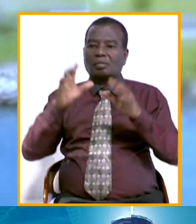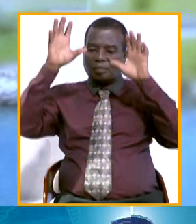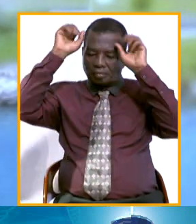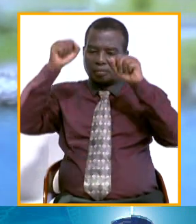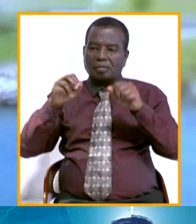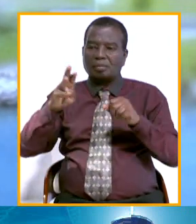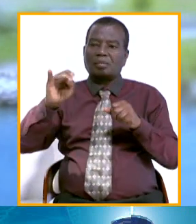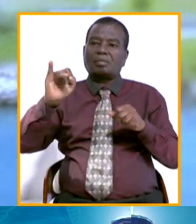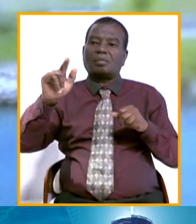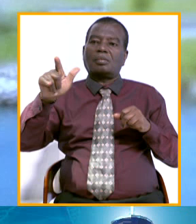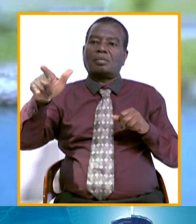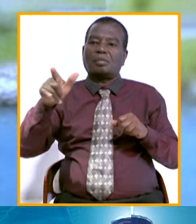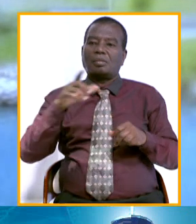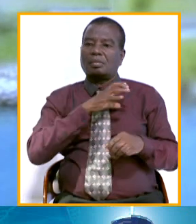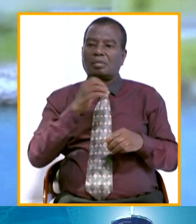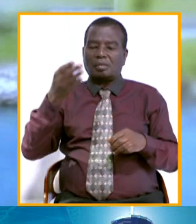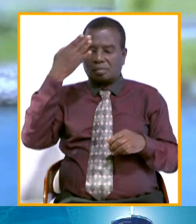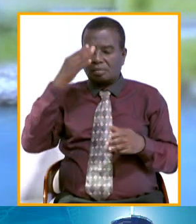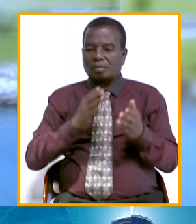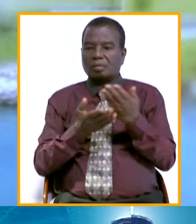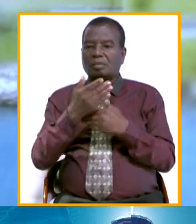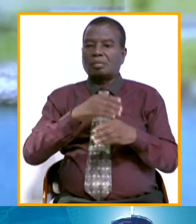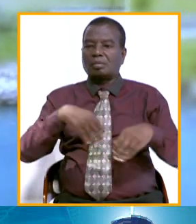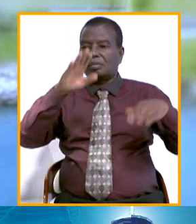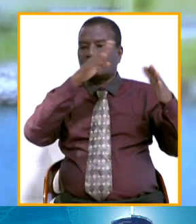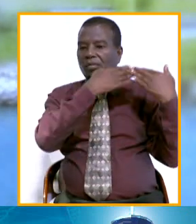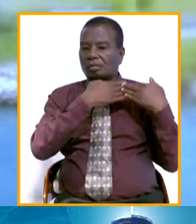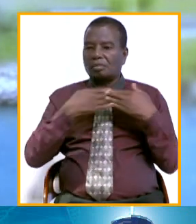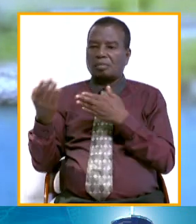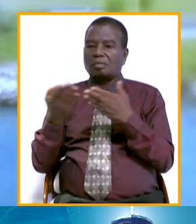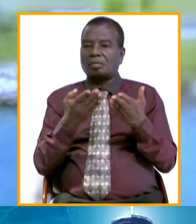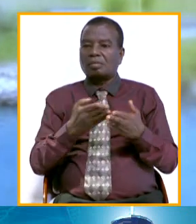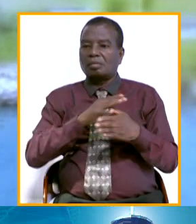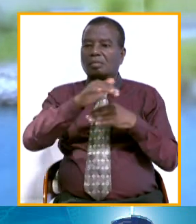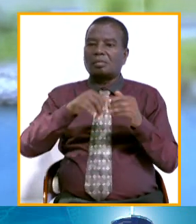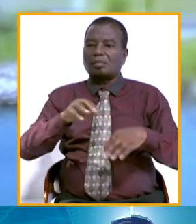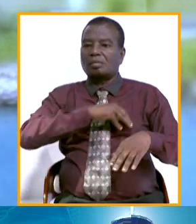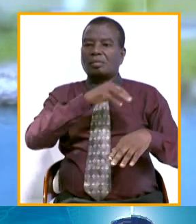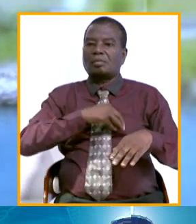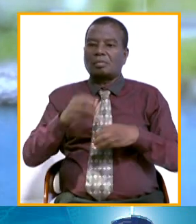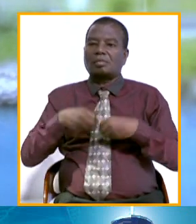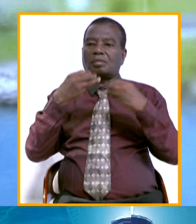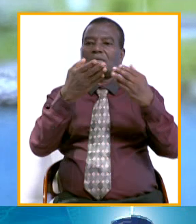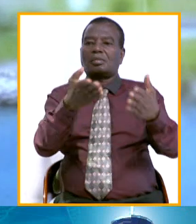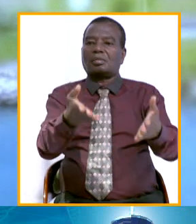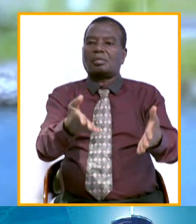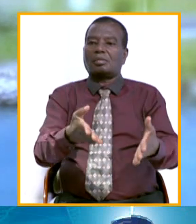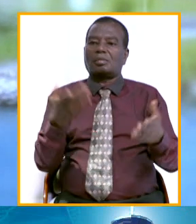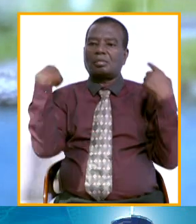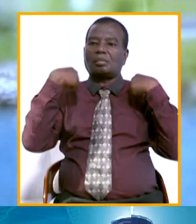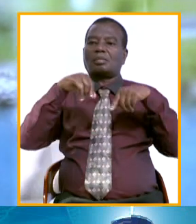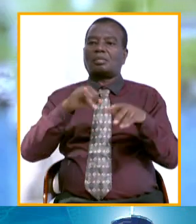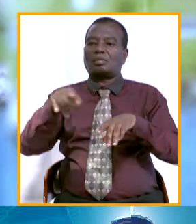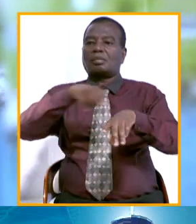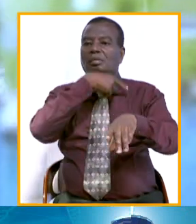Clinton, elle a su, par son leadership exceptionnel, mener à bien toutes les missions qui lui ont été confiées au cours de